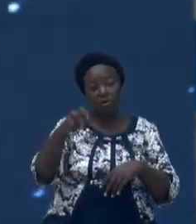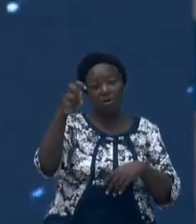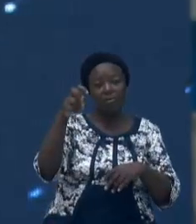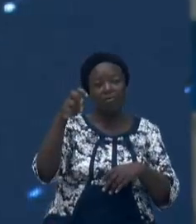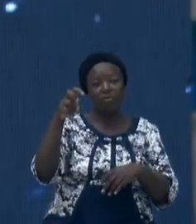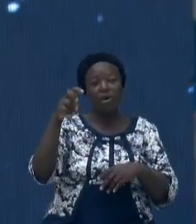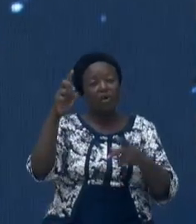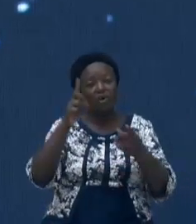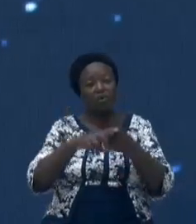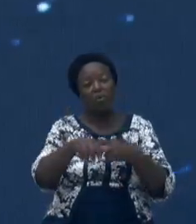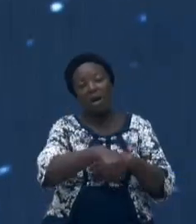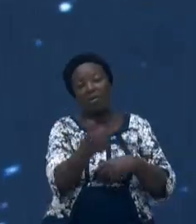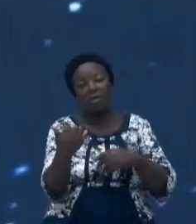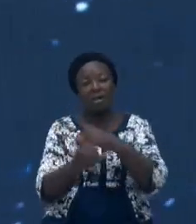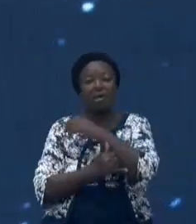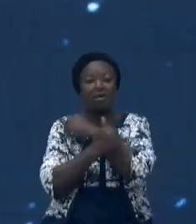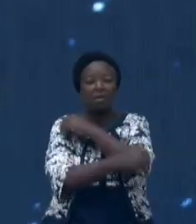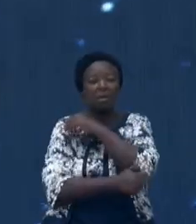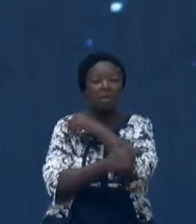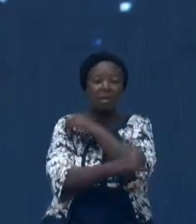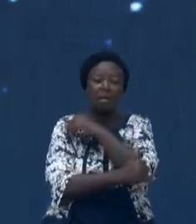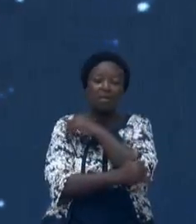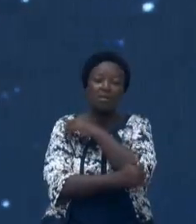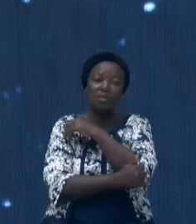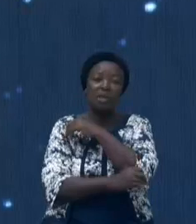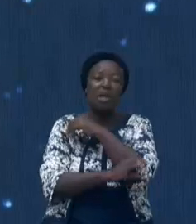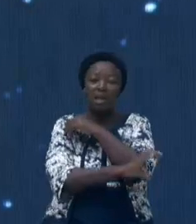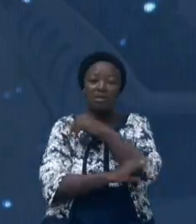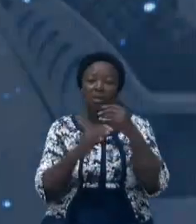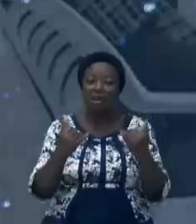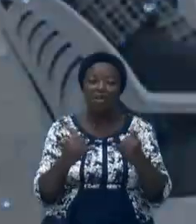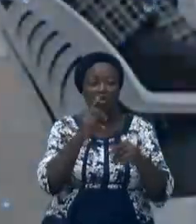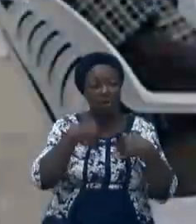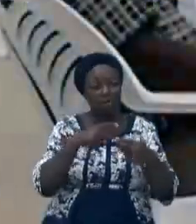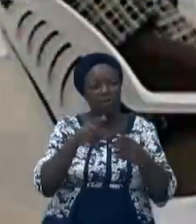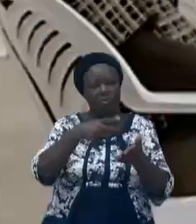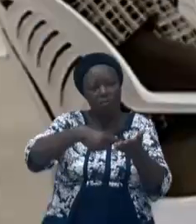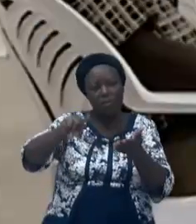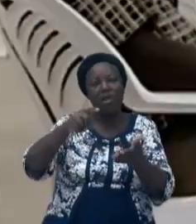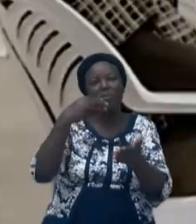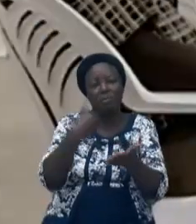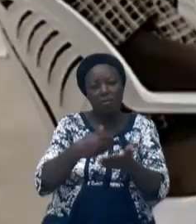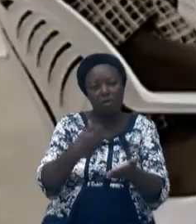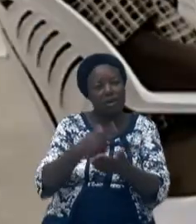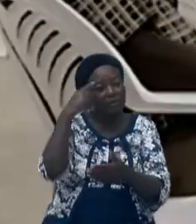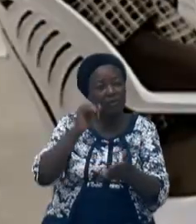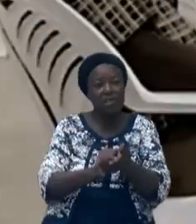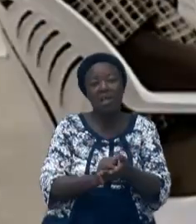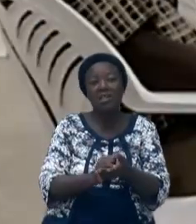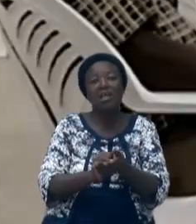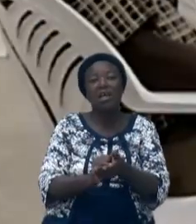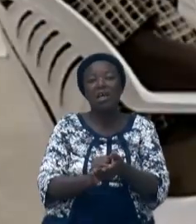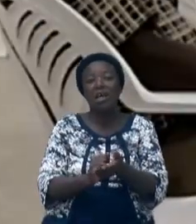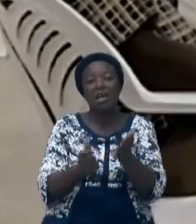ciel si tu dois quitter ici pour aller dans un autre pays tes doigts à